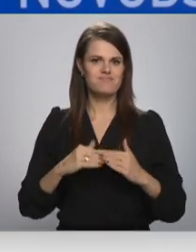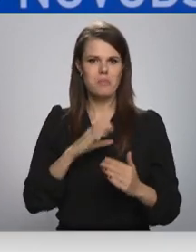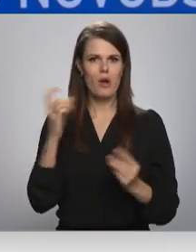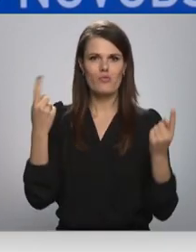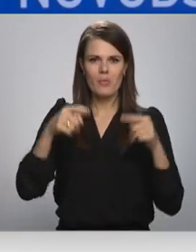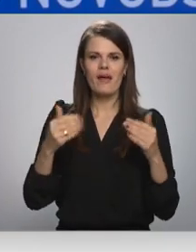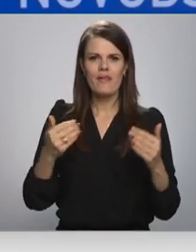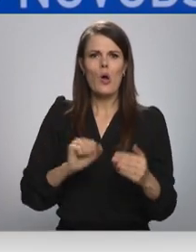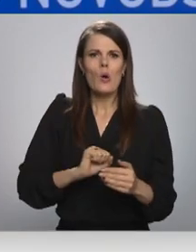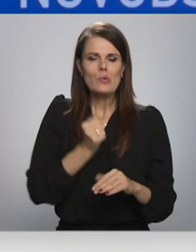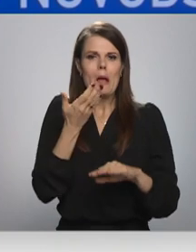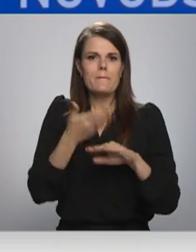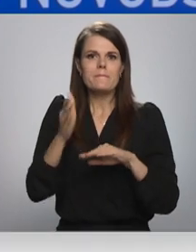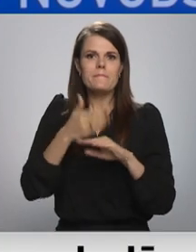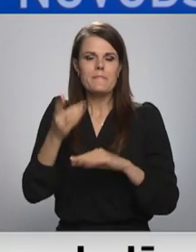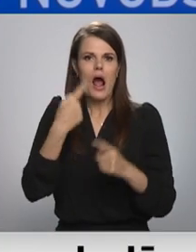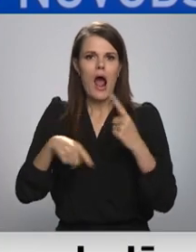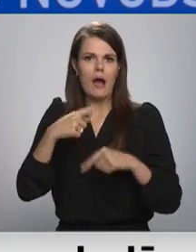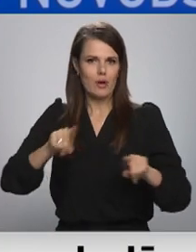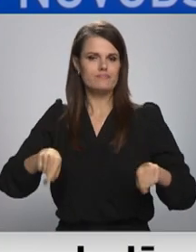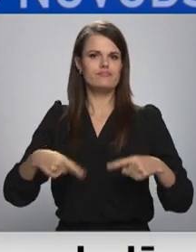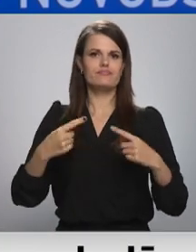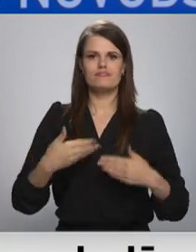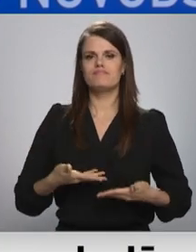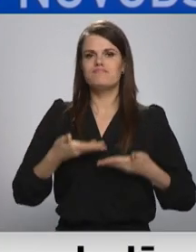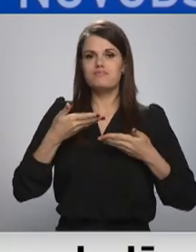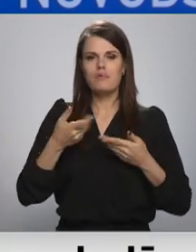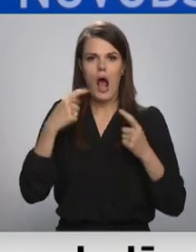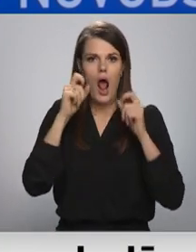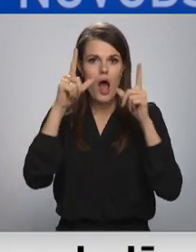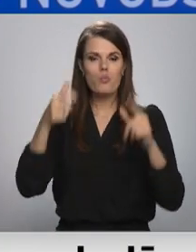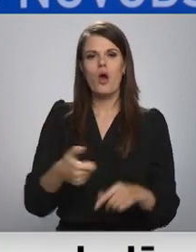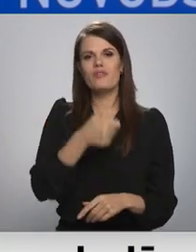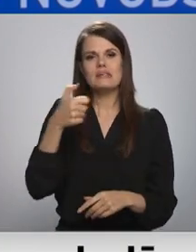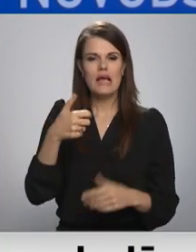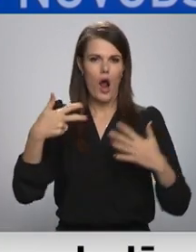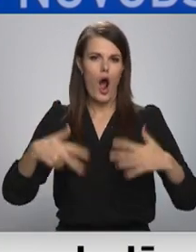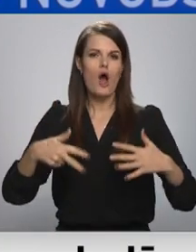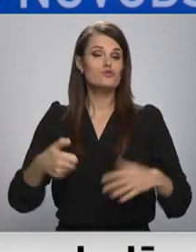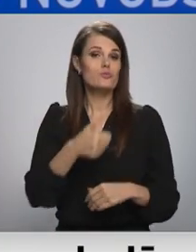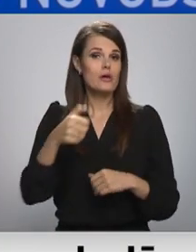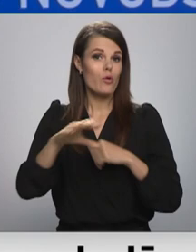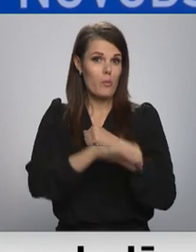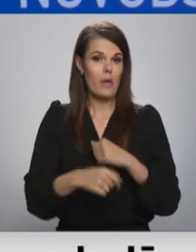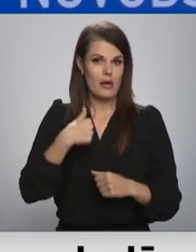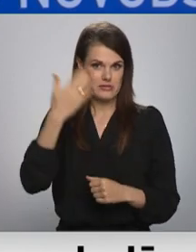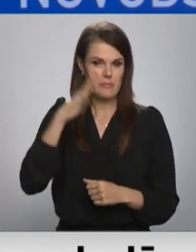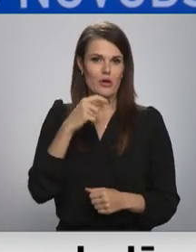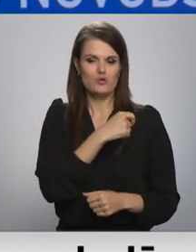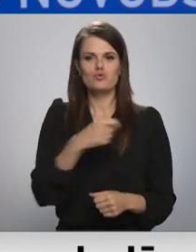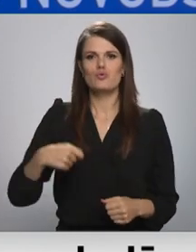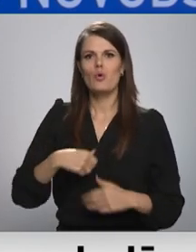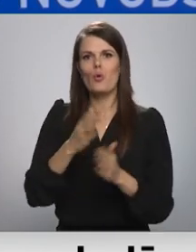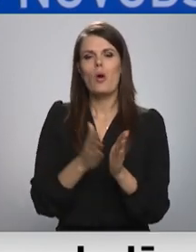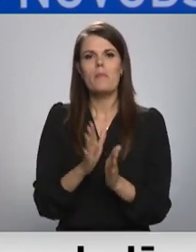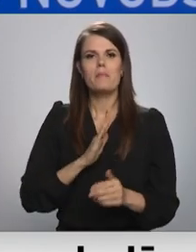grijuši palānām gadu desmitiem atsagrīši. Piemēram, atmūdas gadu, 80. Gadu beigas, es, kad biju students, goja kūpā pirmos